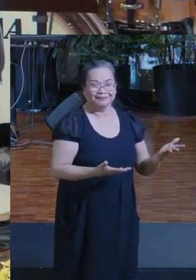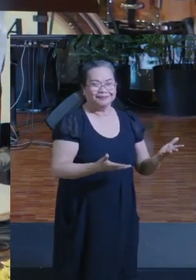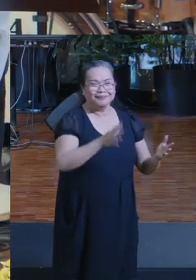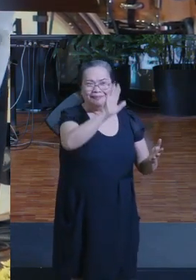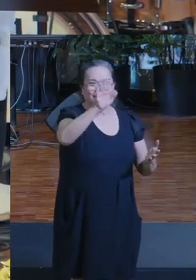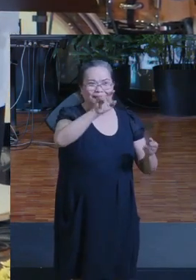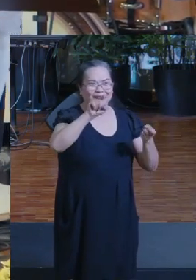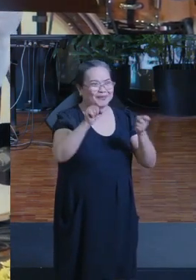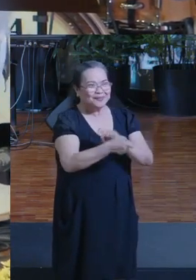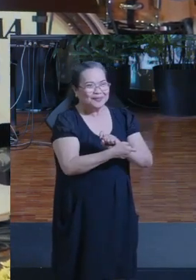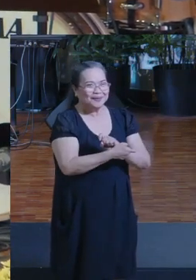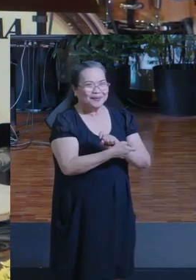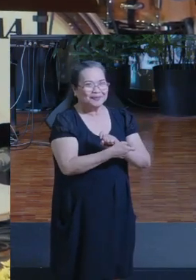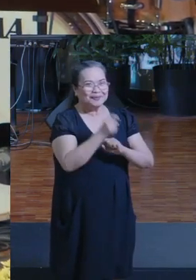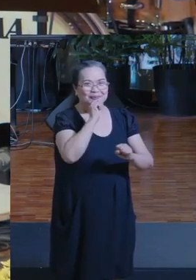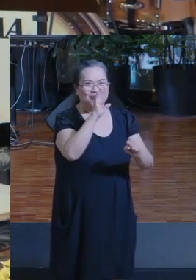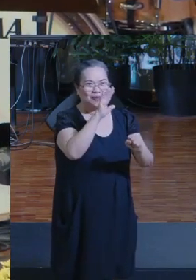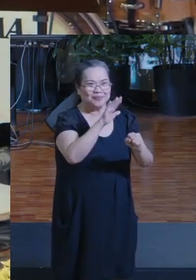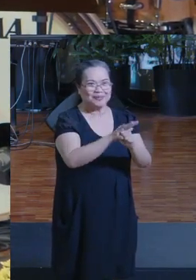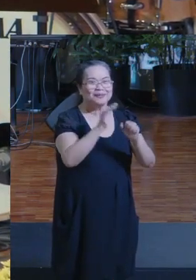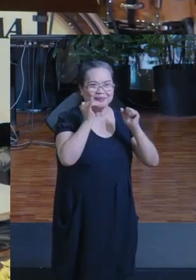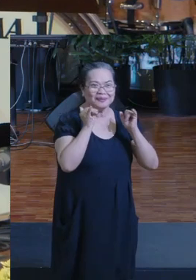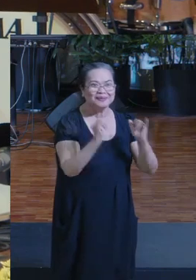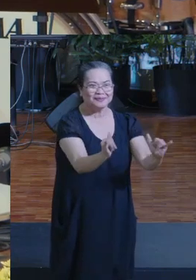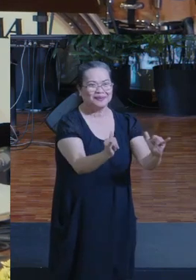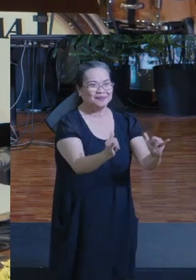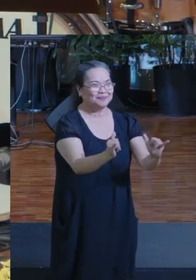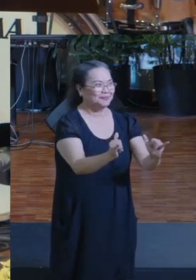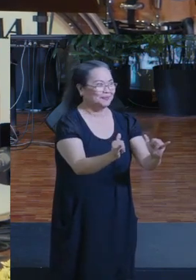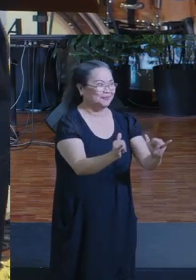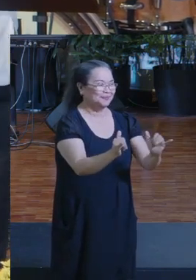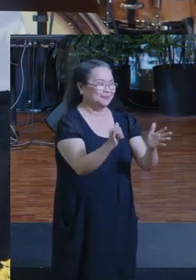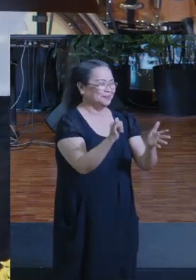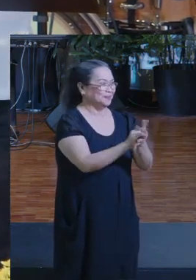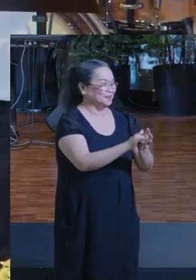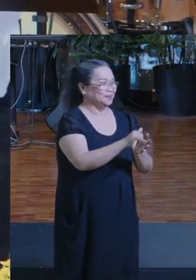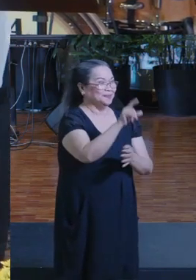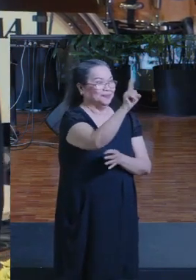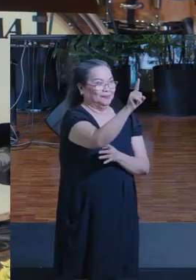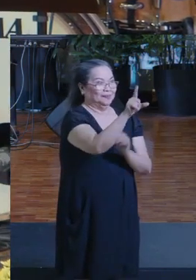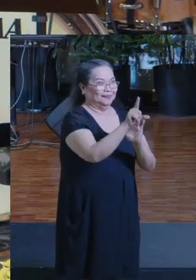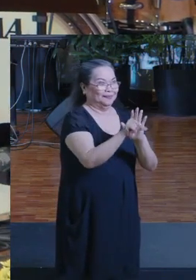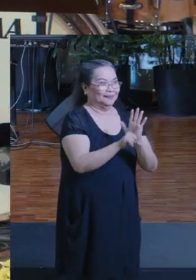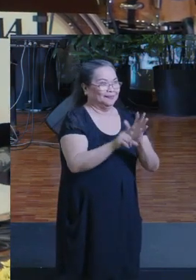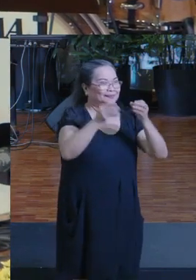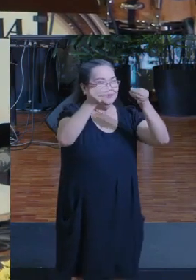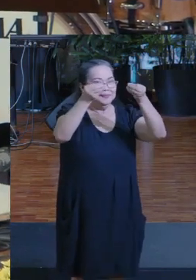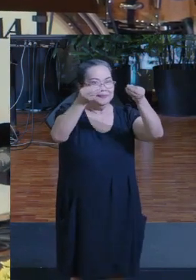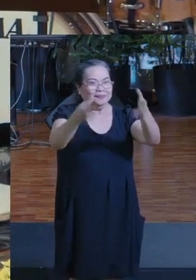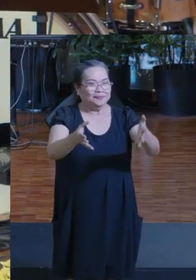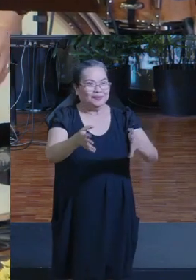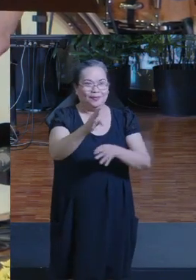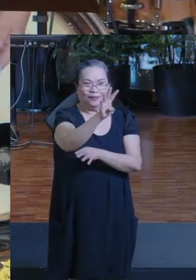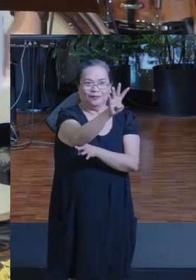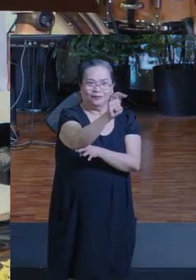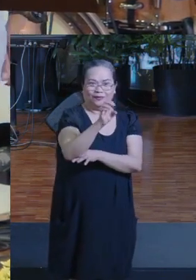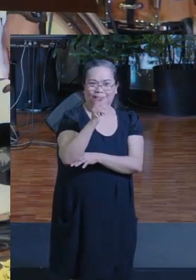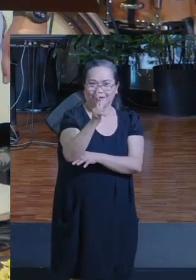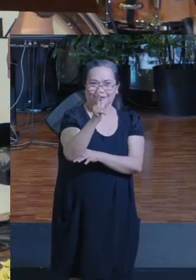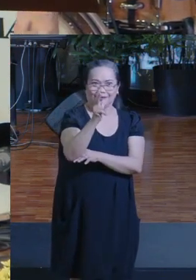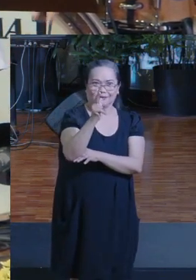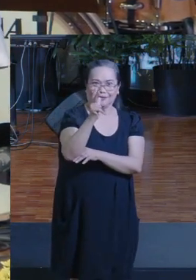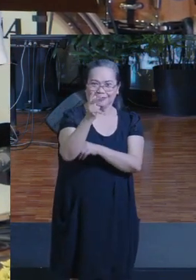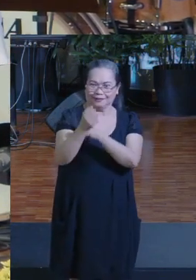siyang binabago sa kanyang mga pangako. Datapwat ang isang batas na kanyang ibinigay, 430 years